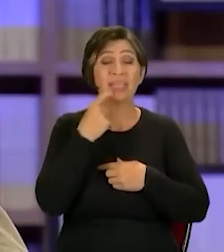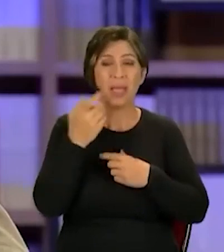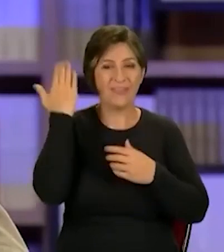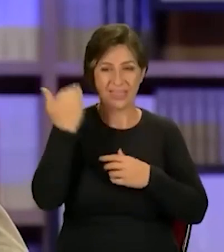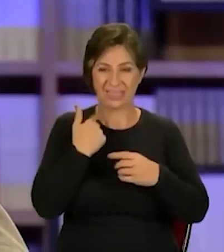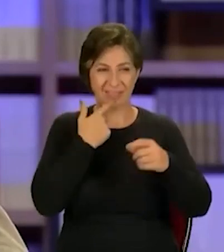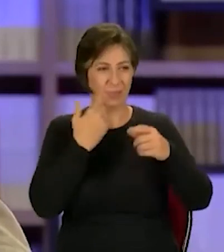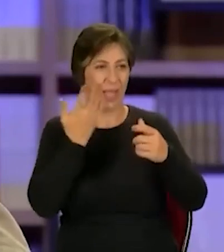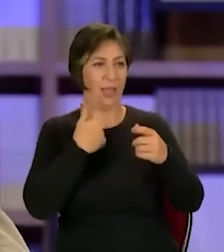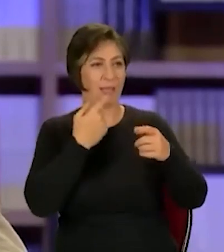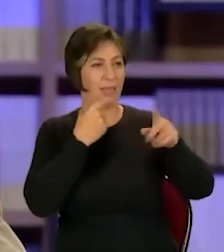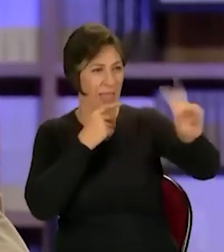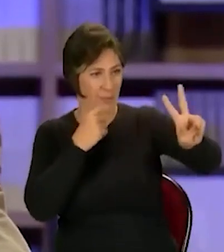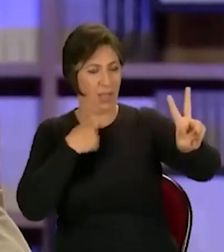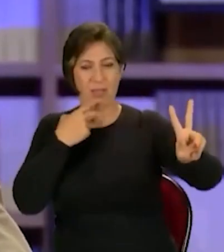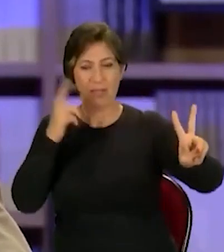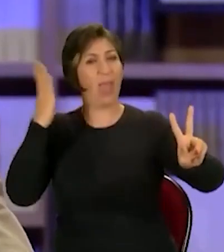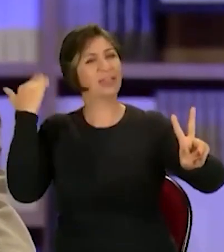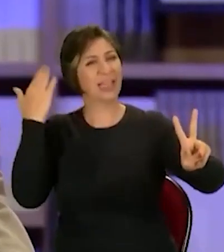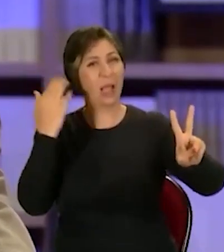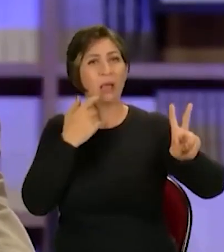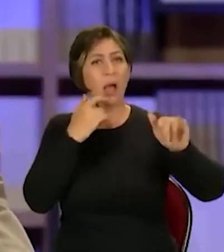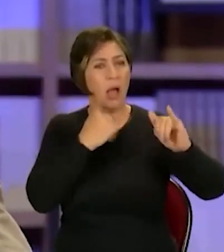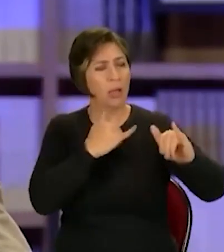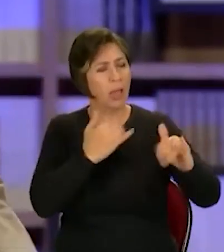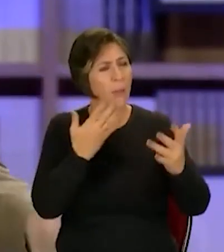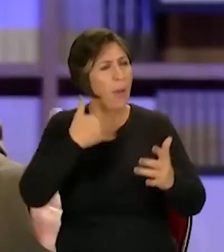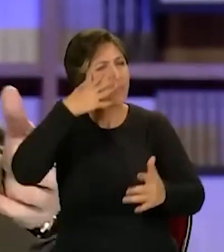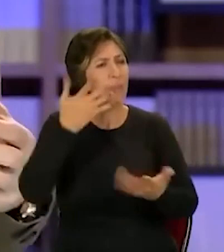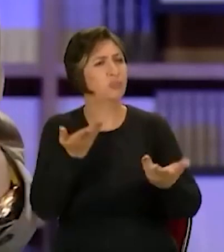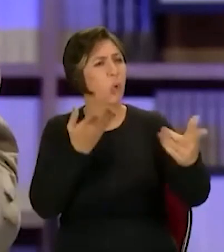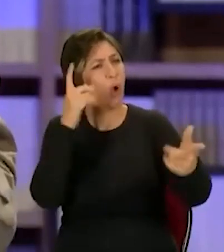olduğumu düşünüyorum. Aradan bu kadar zaman geçmiş,